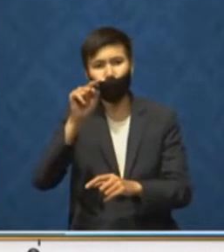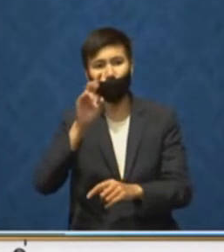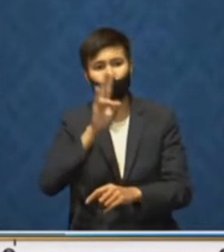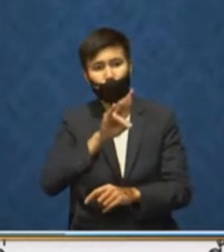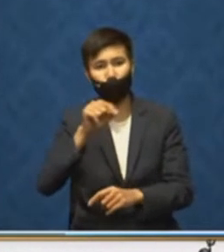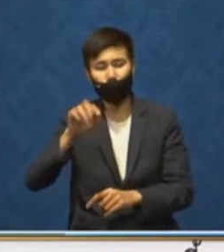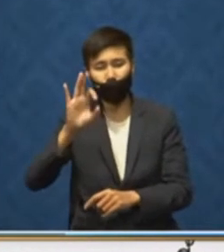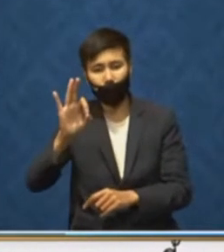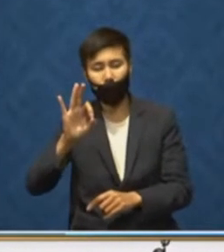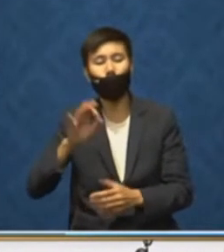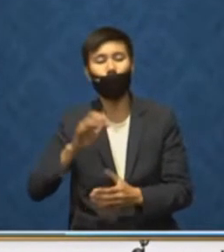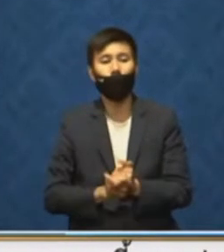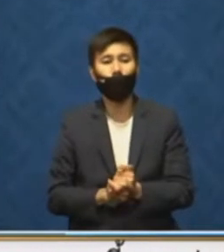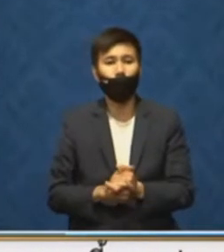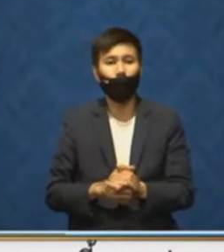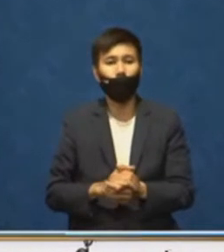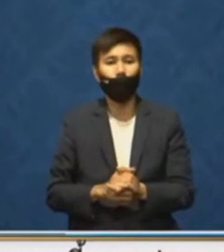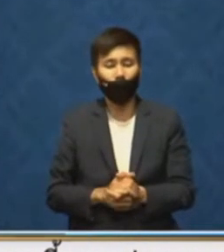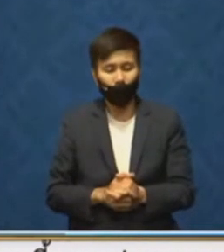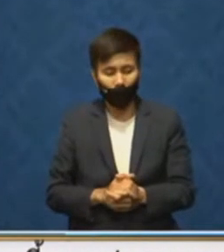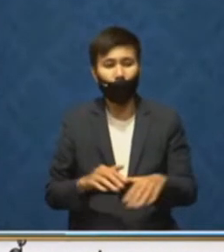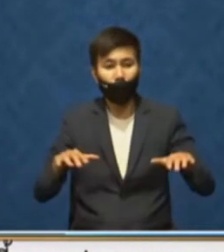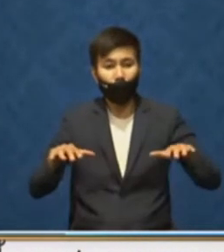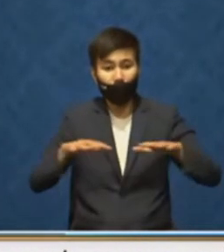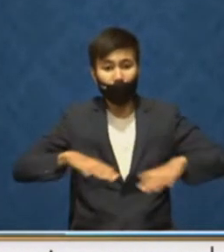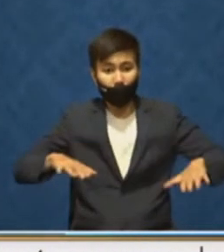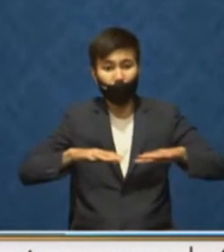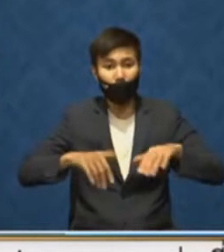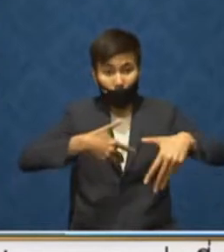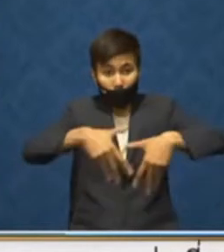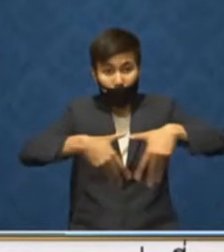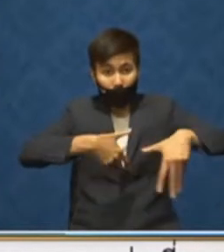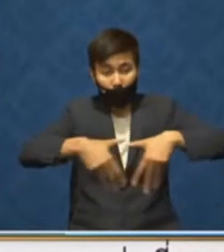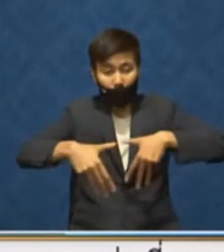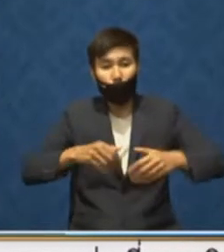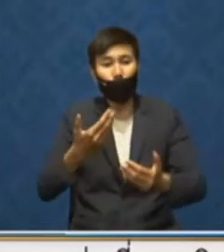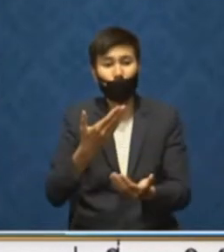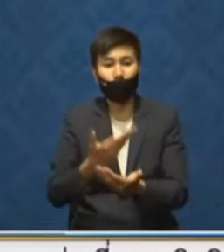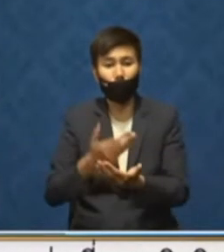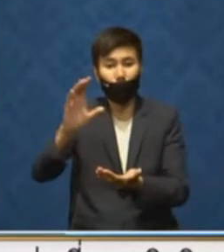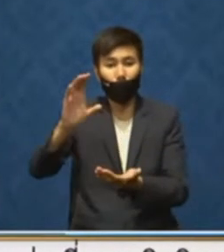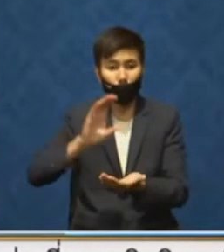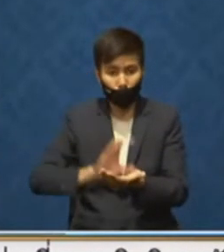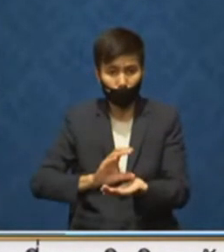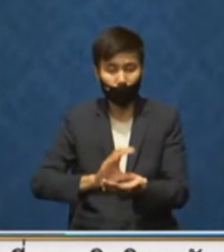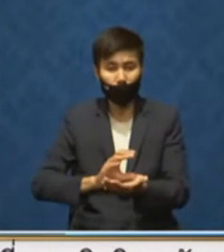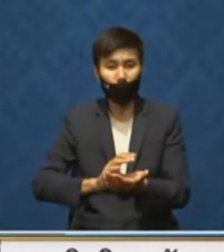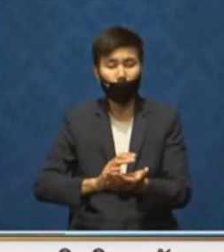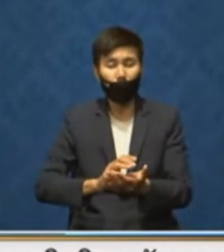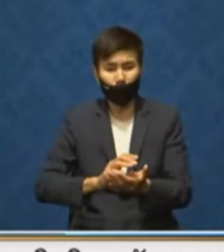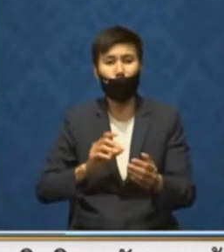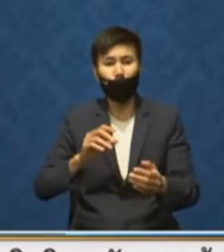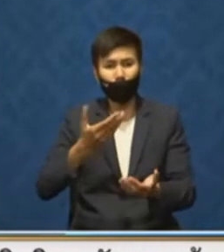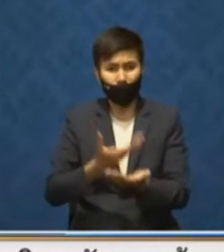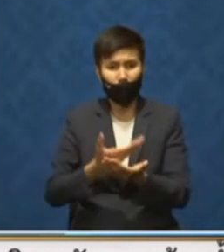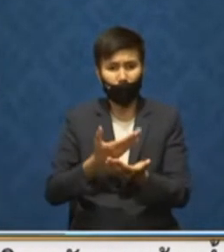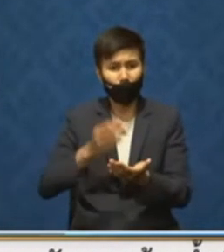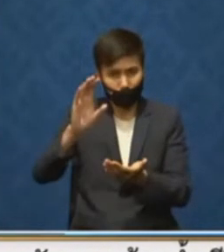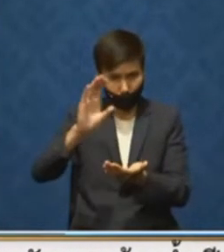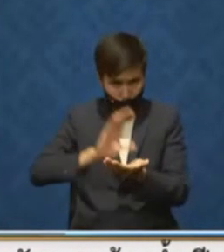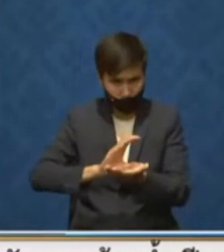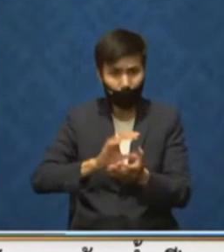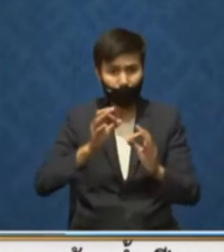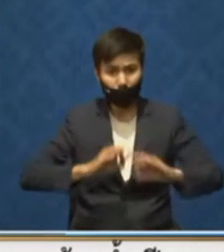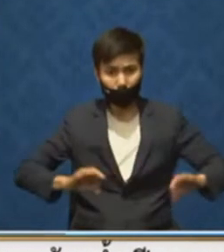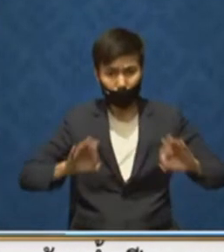ว่าในเมื่อสาขาเศรษฐกิจต่างๆฐานร่างไปชนยังไม่เดียวดิบ่หมายของภาครัฐการลงทุนที่สำคัญเพราะจะทำให้ขับเคลื่อนเศรษฐกิจได้ป้า